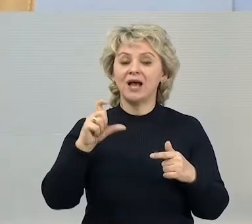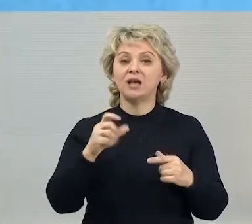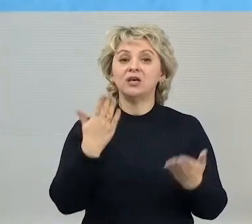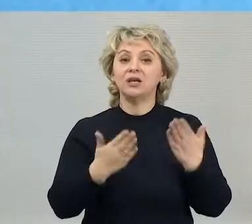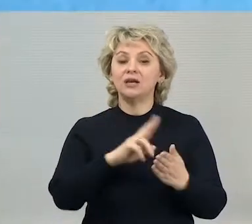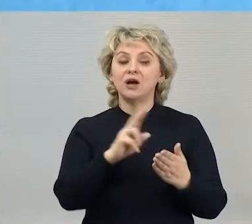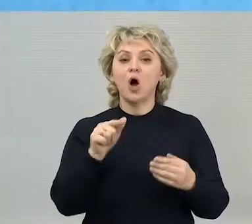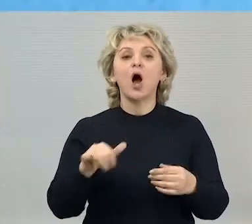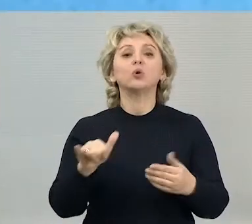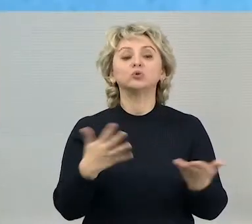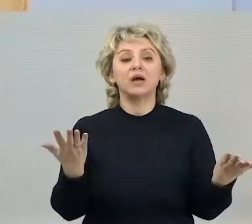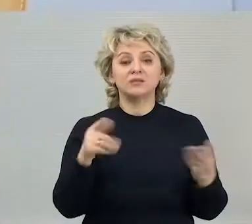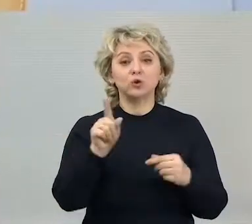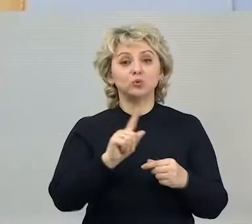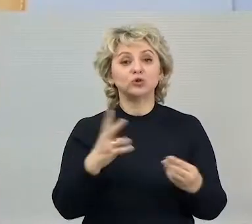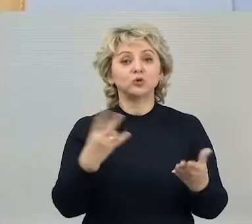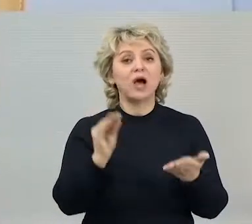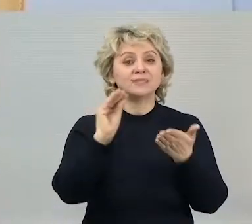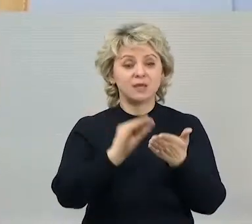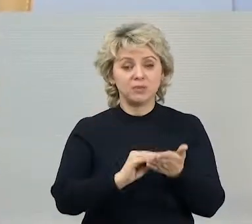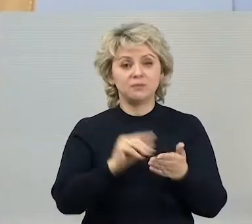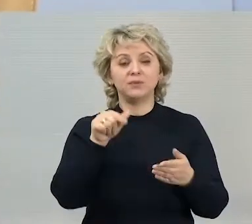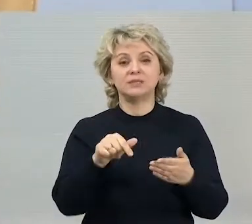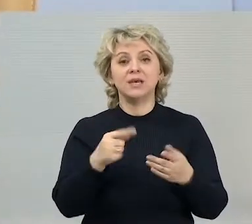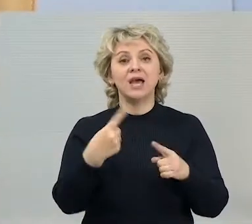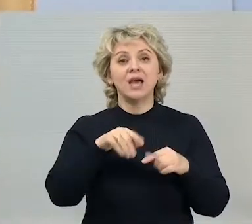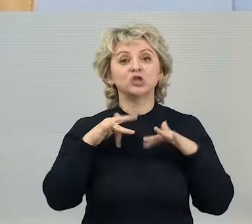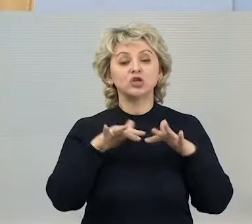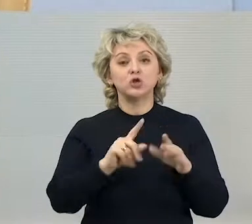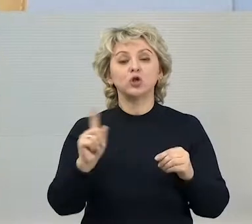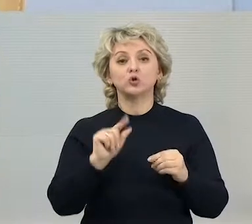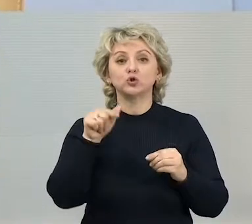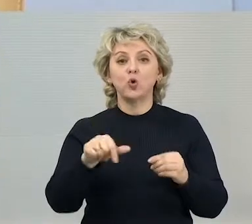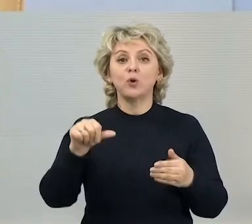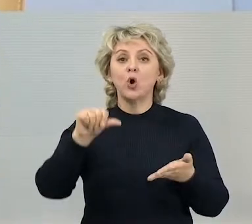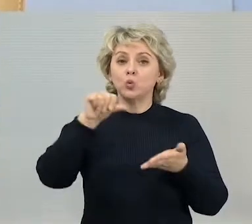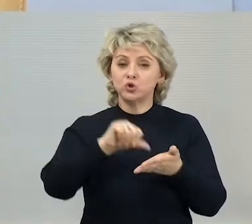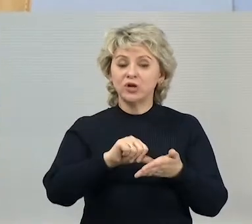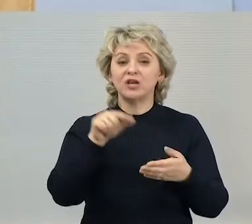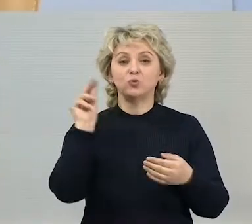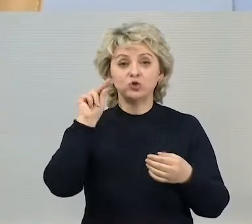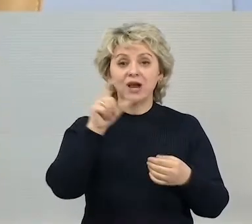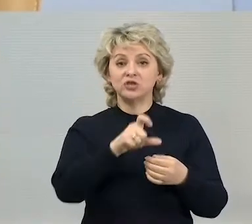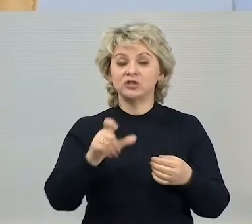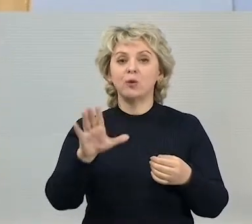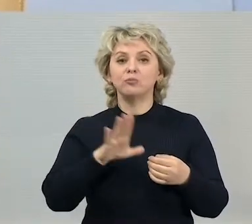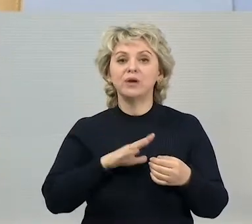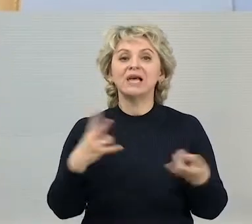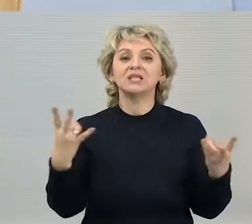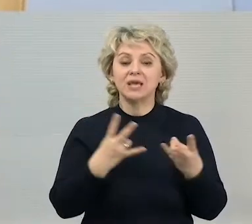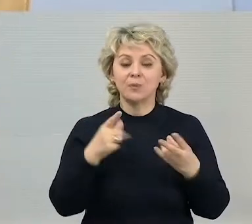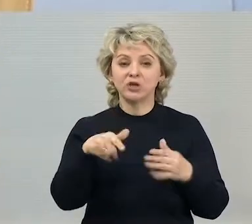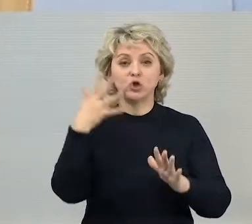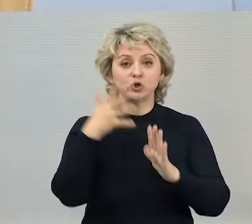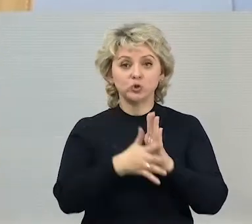все-таки... Ну, куда деться? Надо как-то закрепить это дело, чтобы у учащихся была